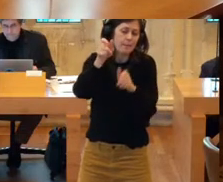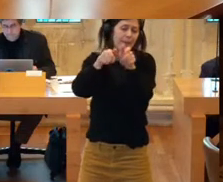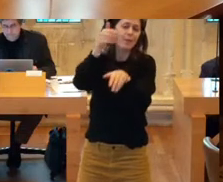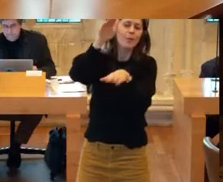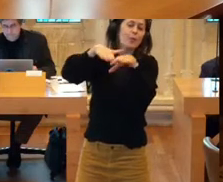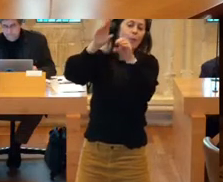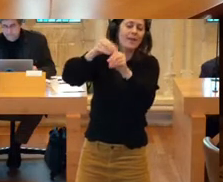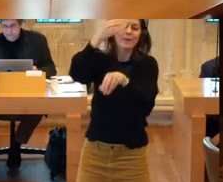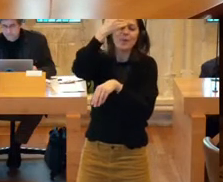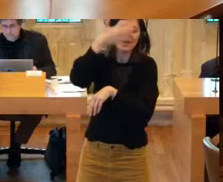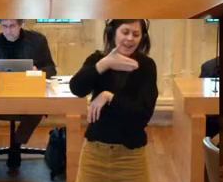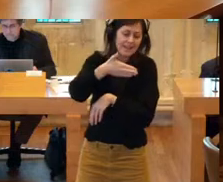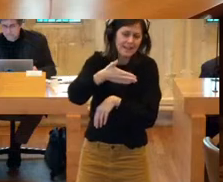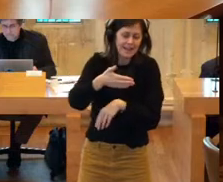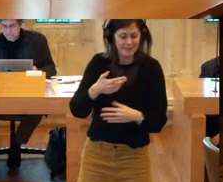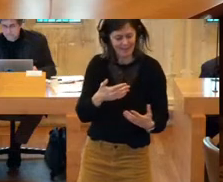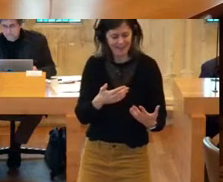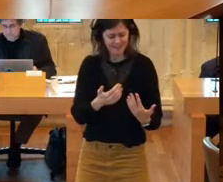sur place.